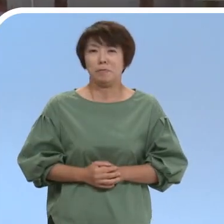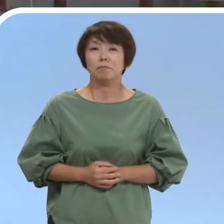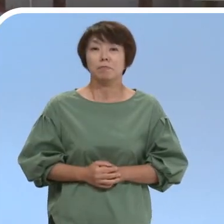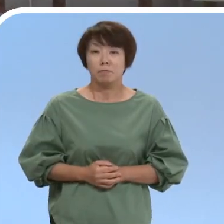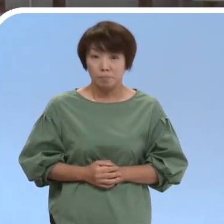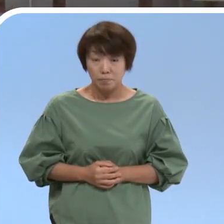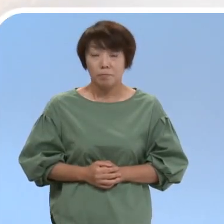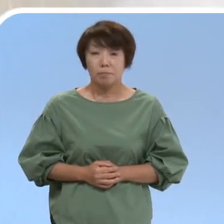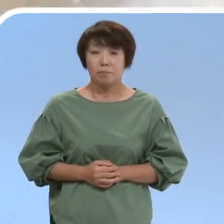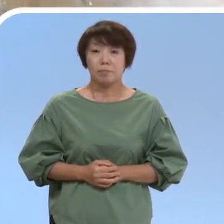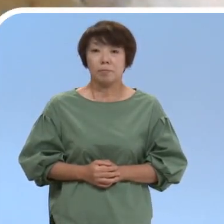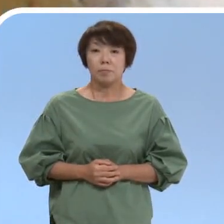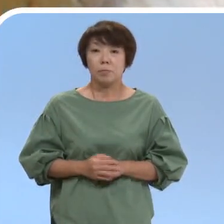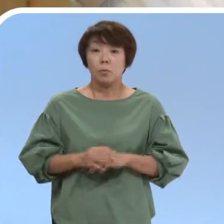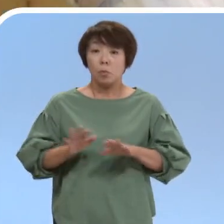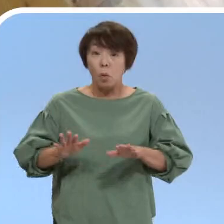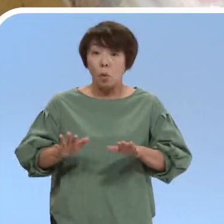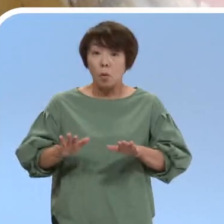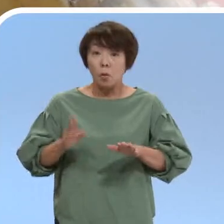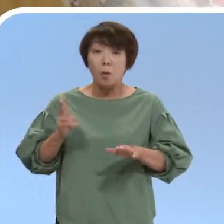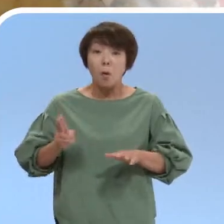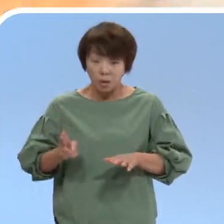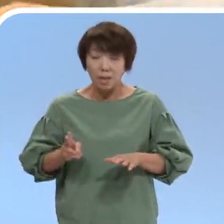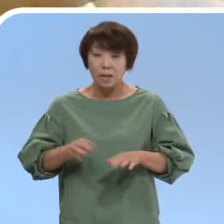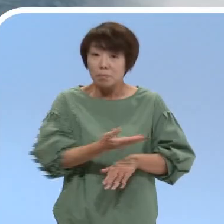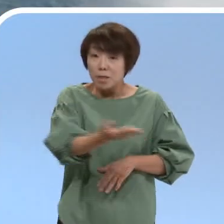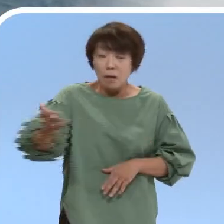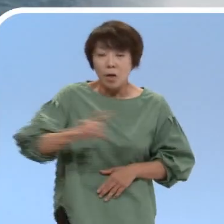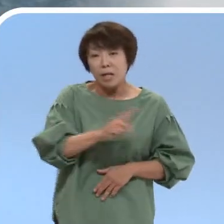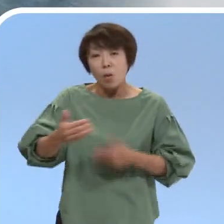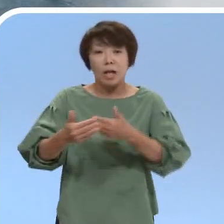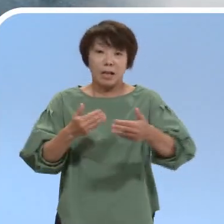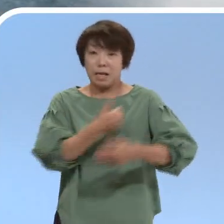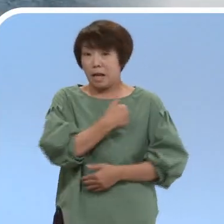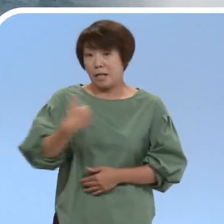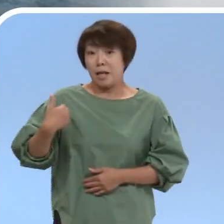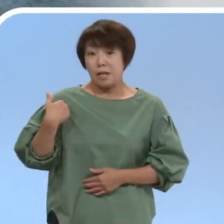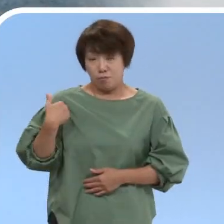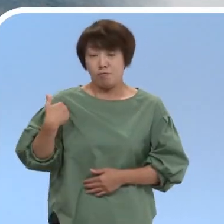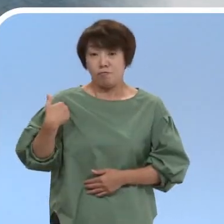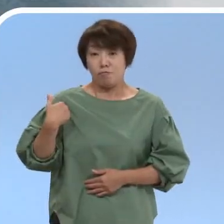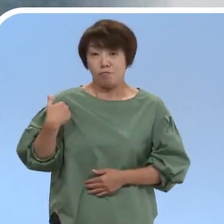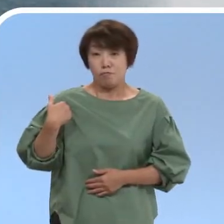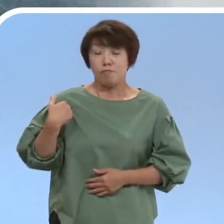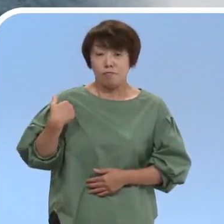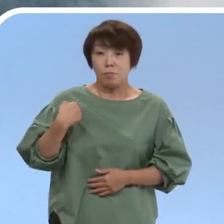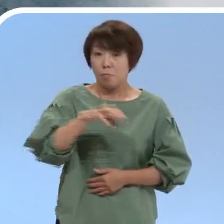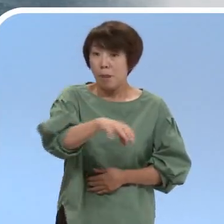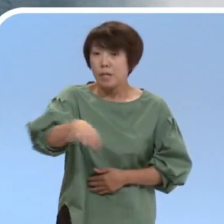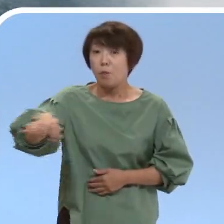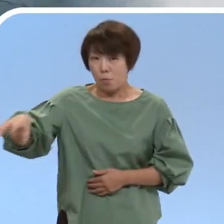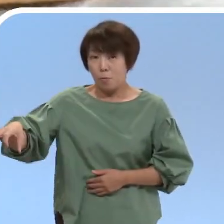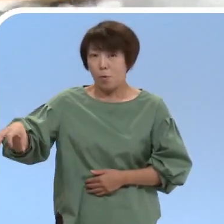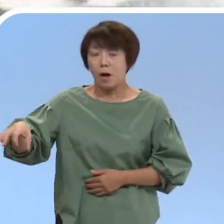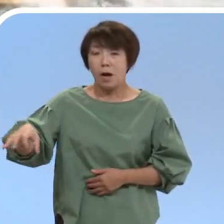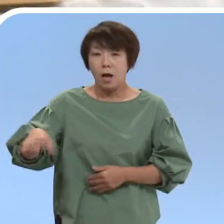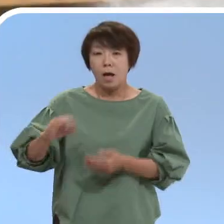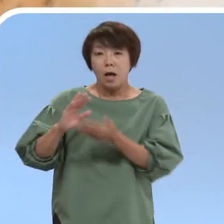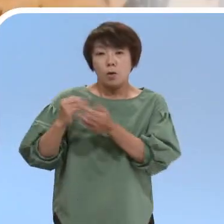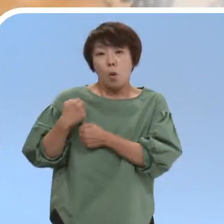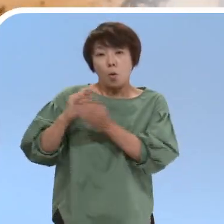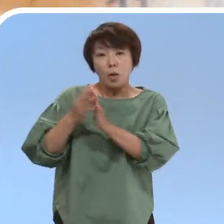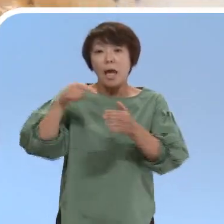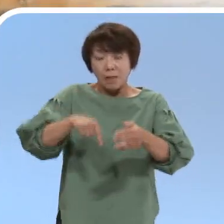。 さて、こんな風に皆さんもさまざまな体験が楽しめる兵庫フィールドパビリオ